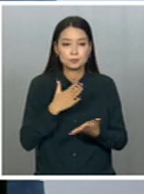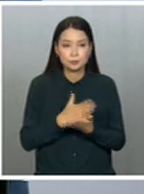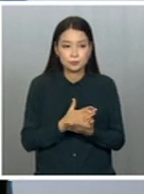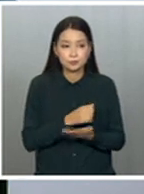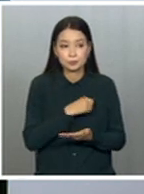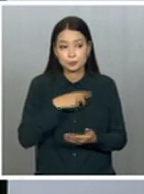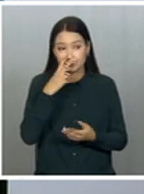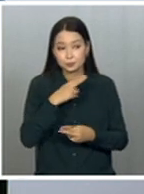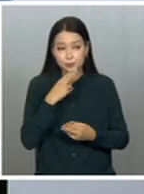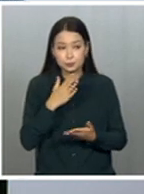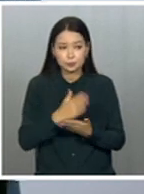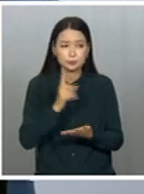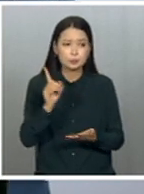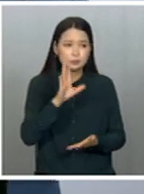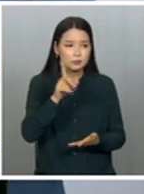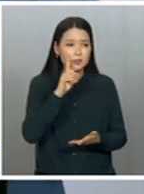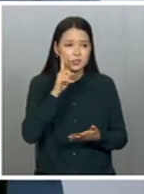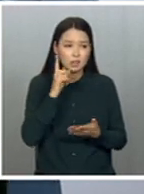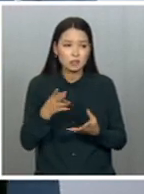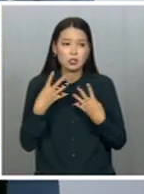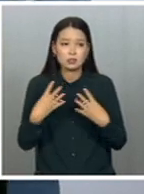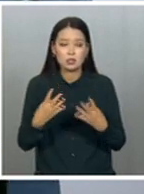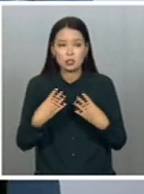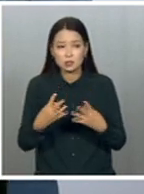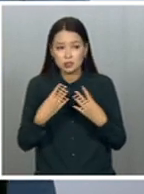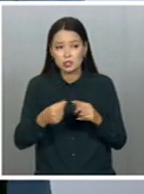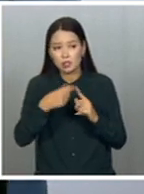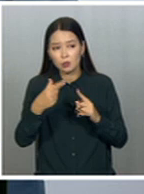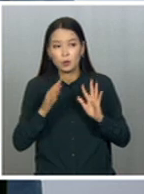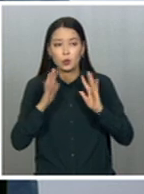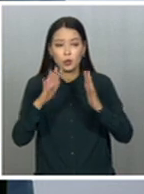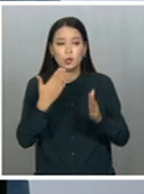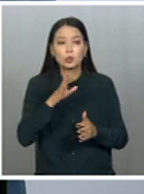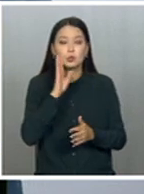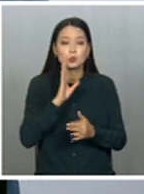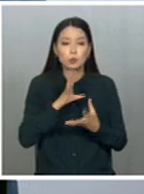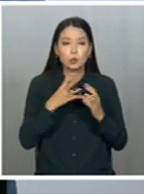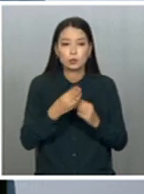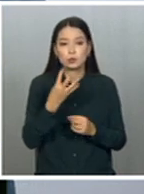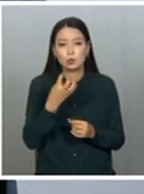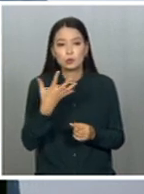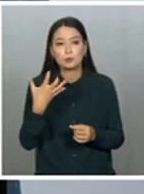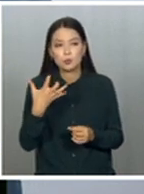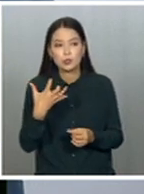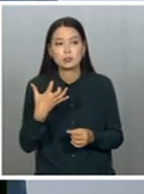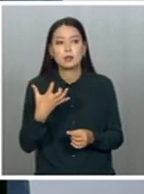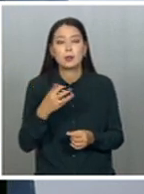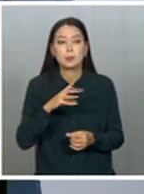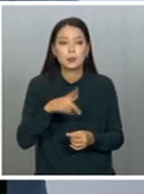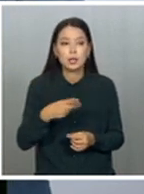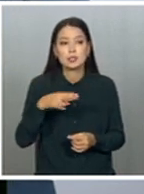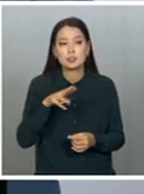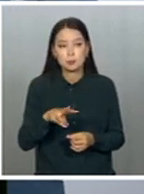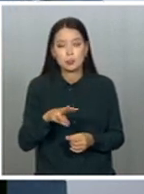көріп тұрғандай, мәңгі жасыл қылқан жапырақты ормандарда суды буландыру мөлшері 400-550 миллиграмм